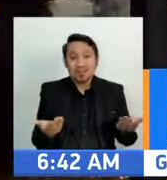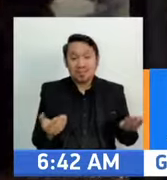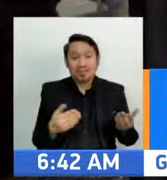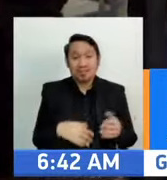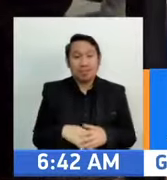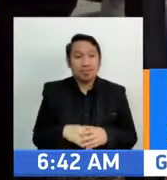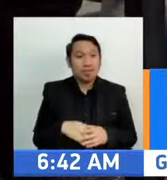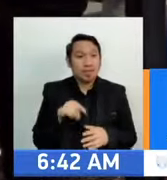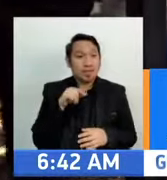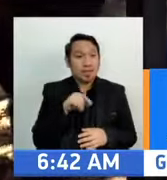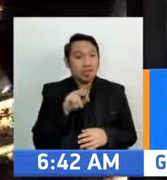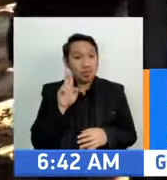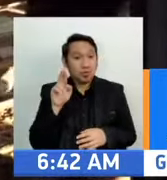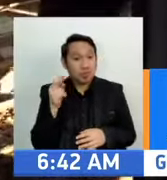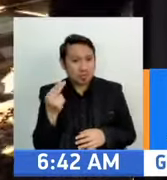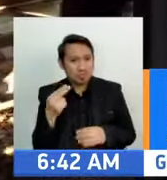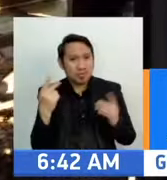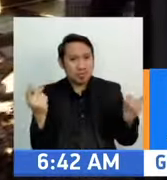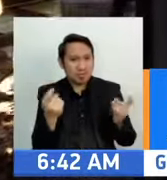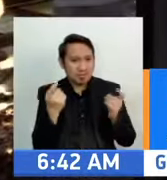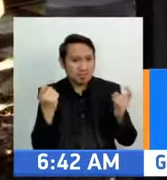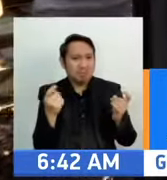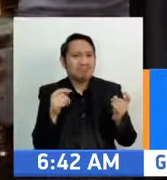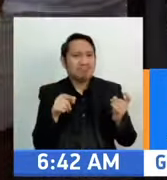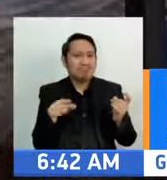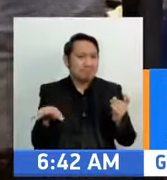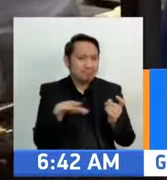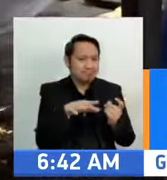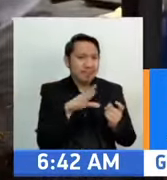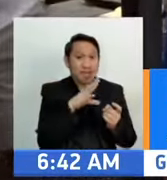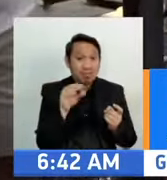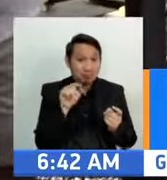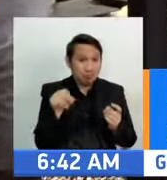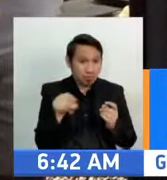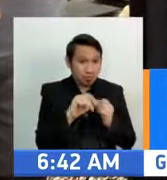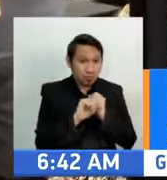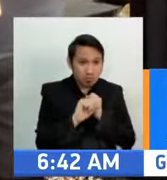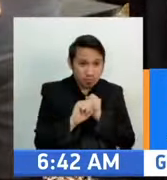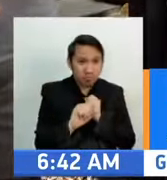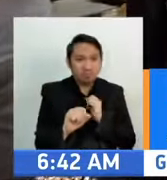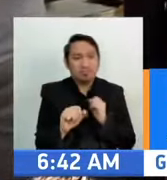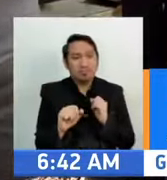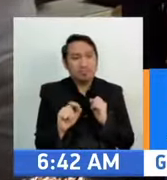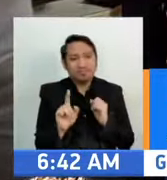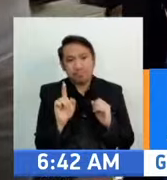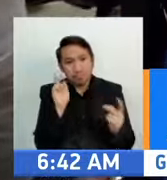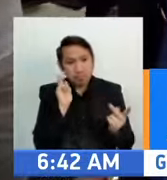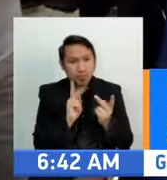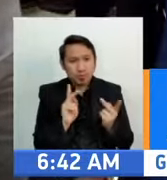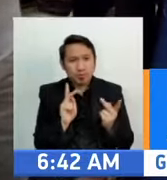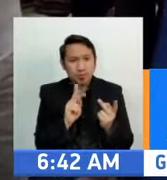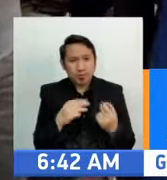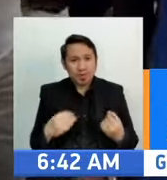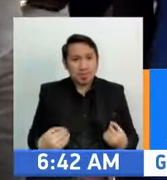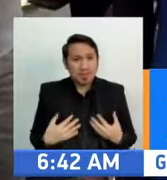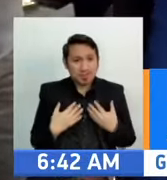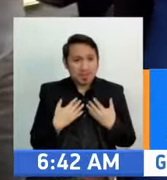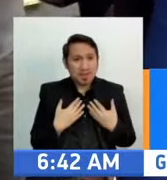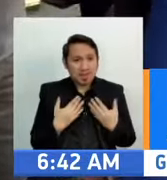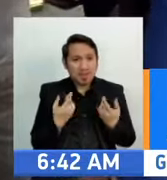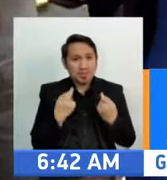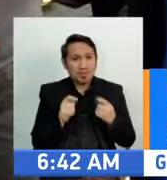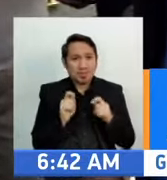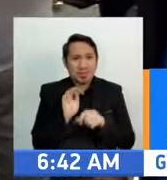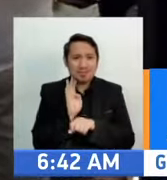natin. And syempre, ipromote pa. Mabuhay kayong lahat. Para ma-inspire din yung mga kapuso natin na magsubok magnegosyo, no? Yes,